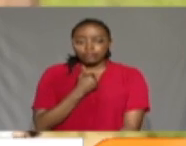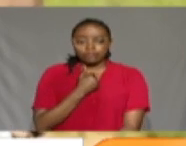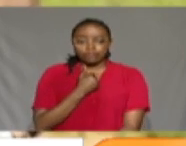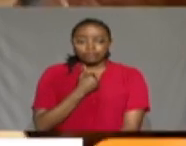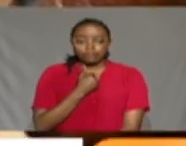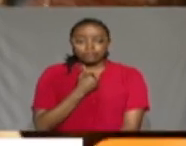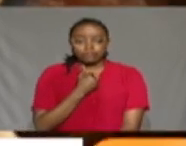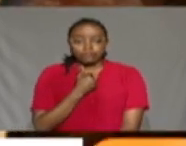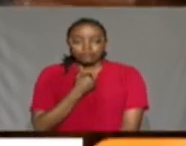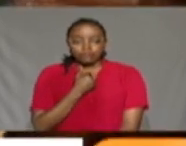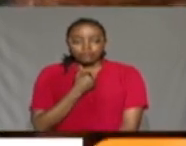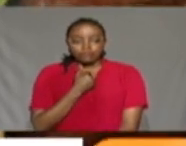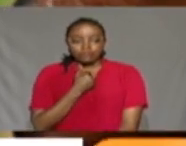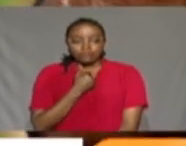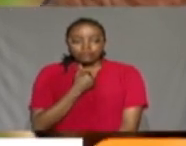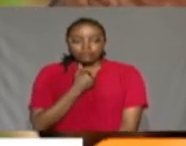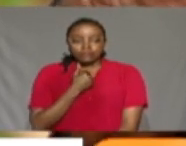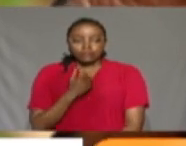ya kimaisha.